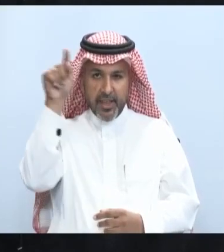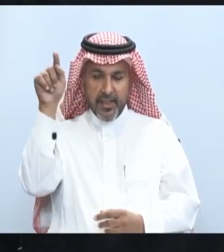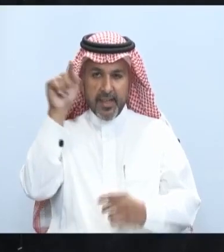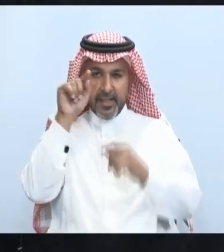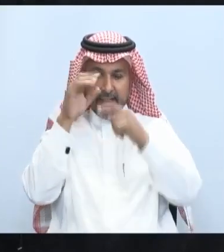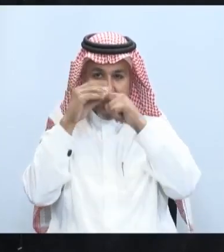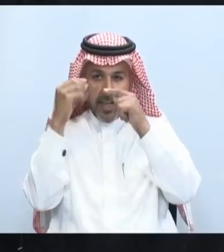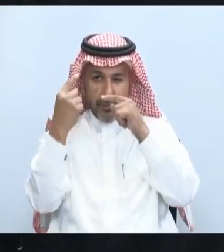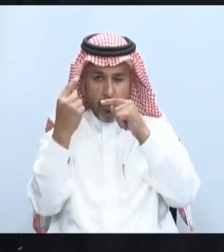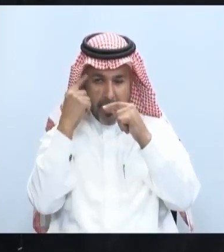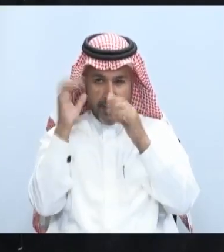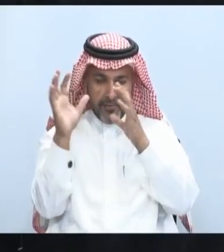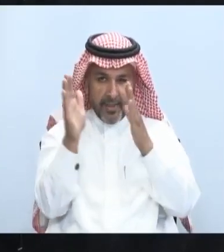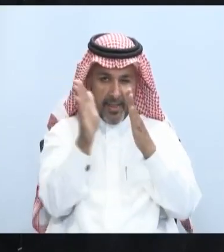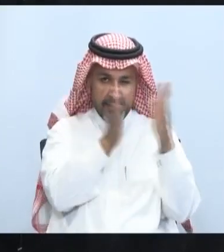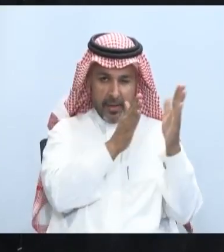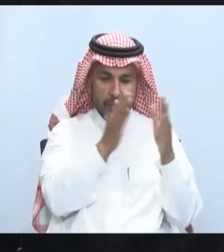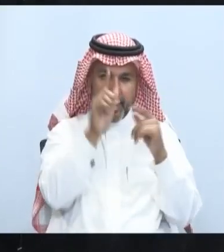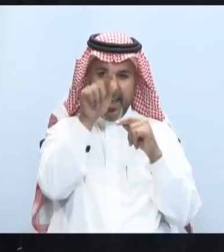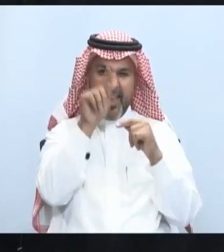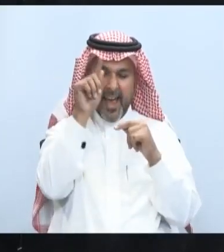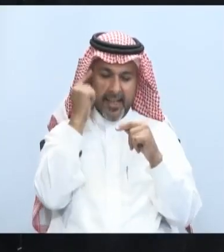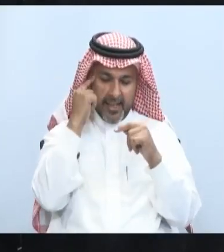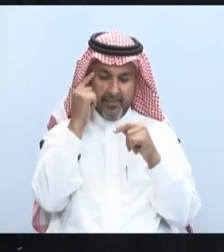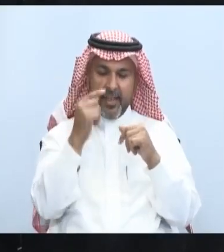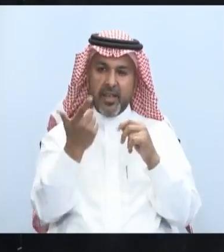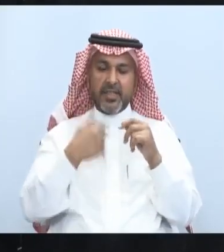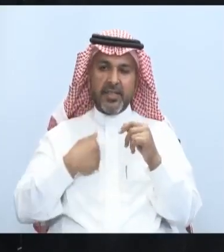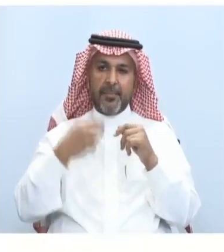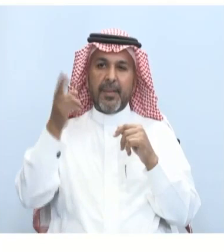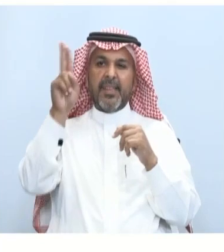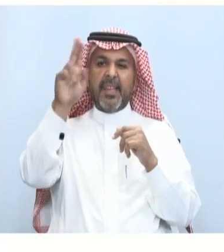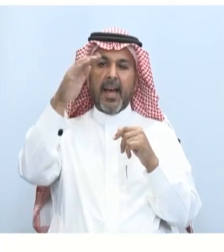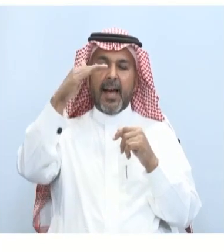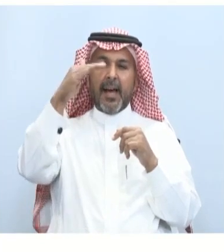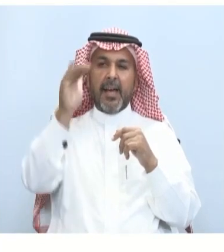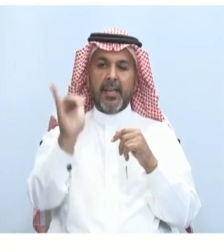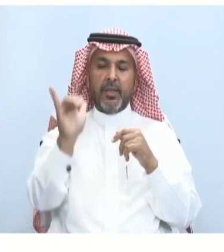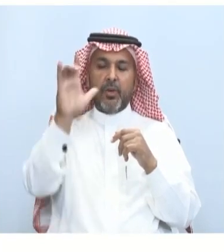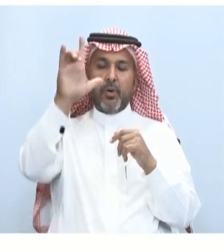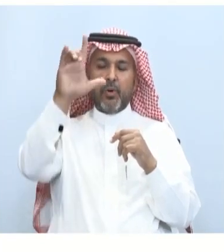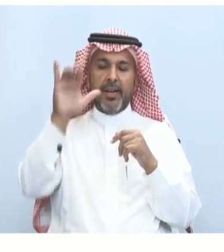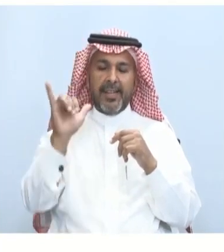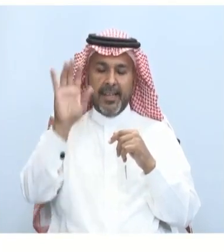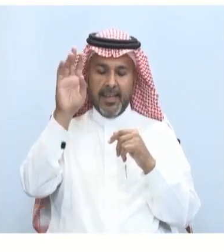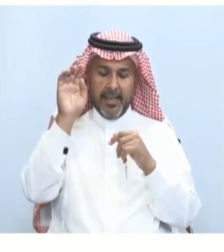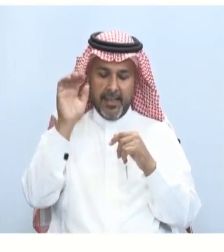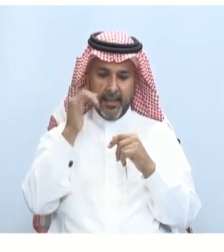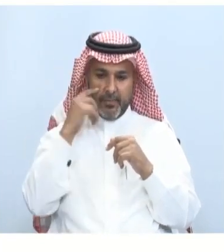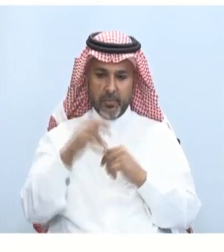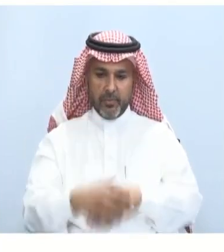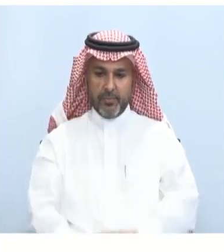طيب ناتي الان جذر 27 كم احسنتم ممتاز اول شيء راح نحلل